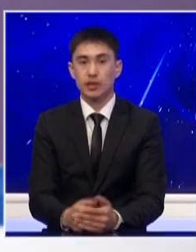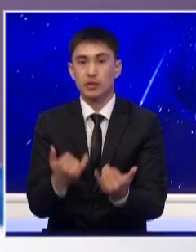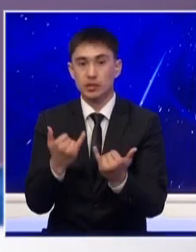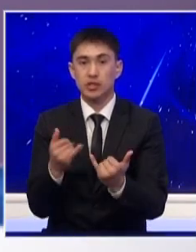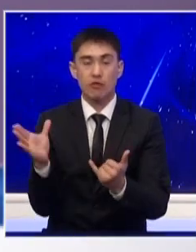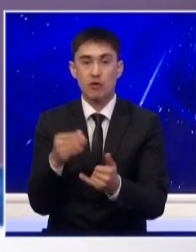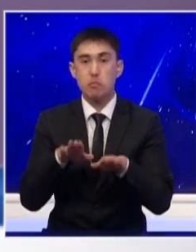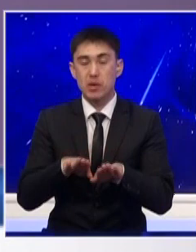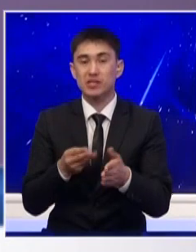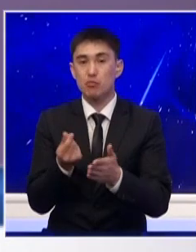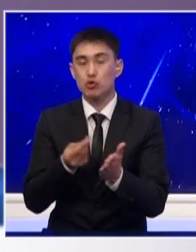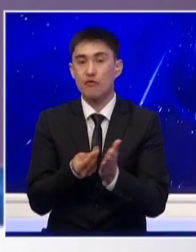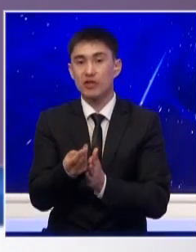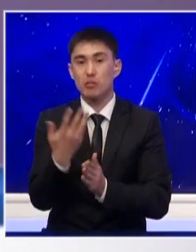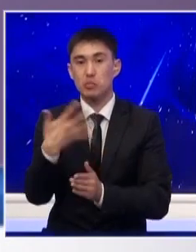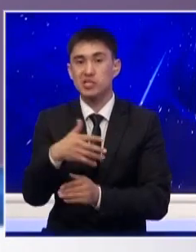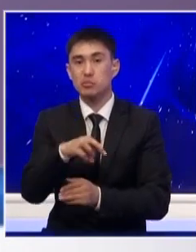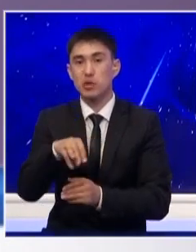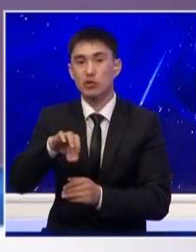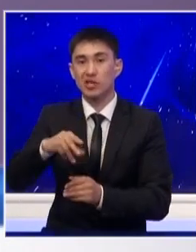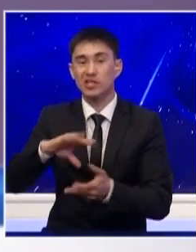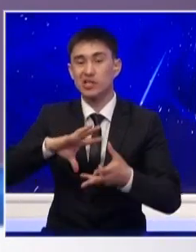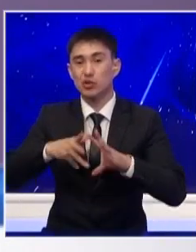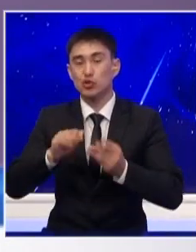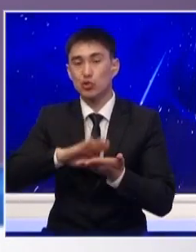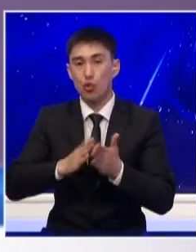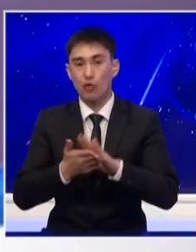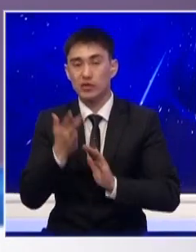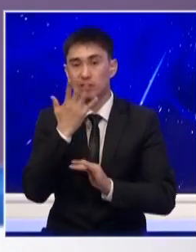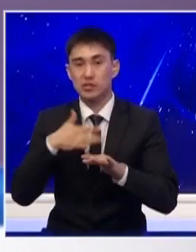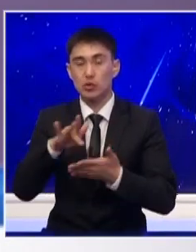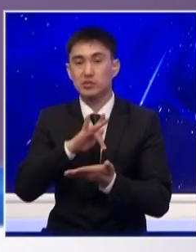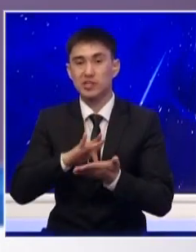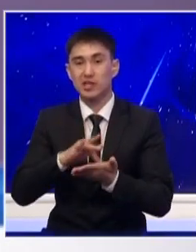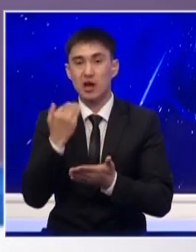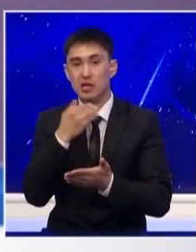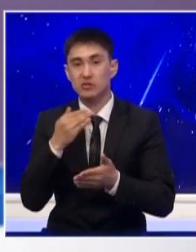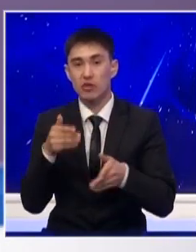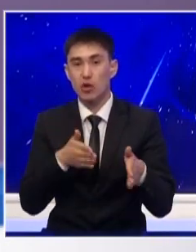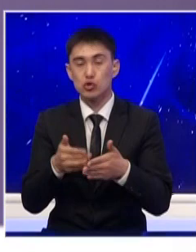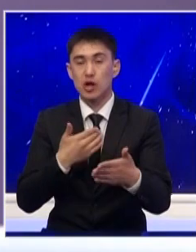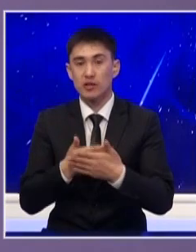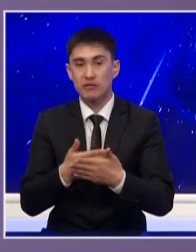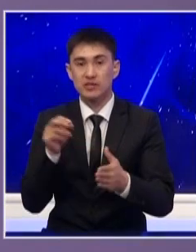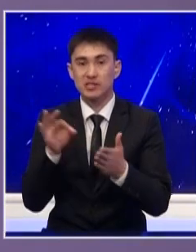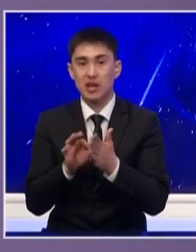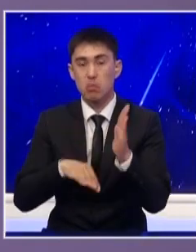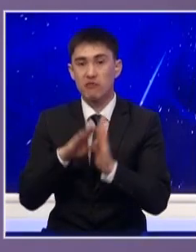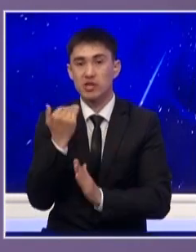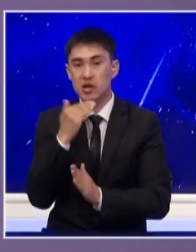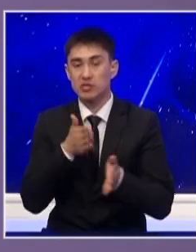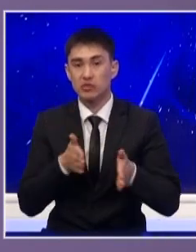Всего из местного бюджета выделено 50 миллионов тенге на заключение договора с Национальным центром качества дорожных активов в целях повышения